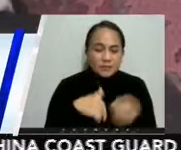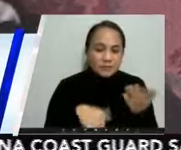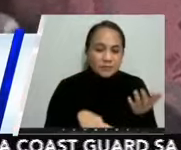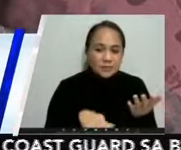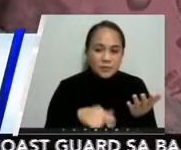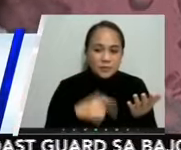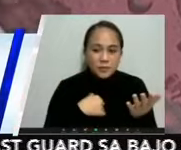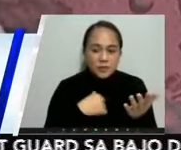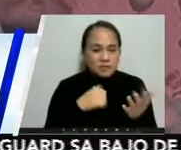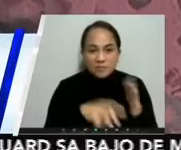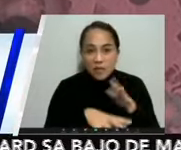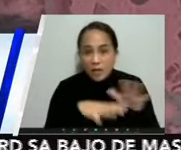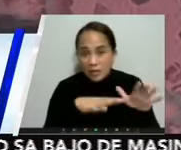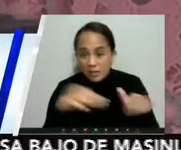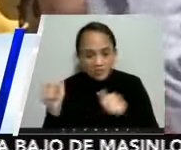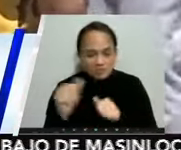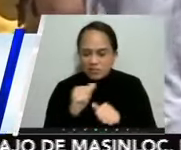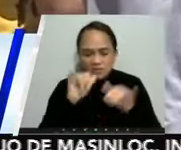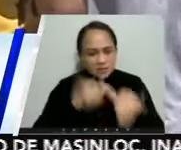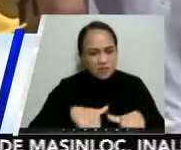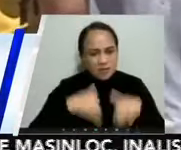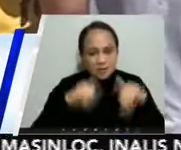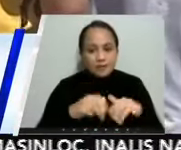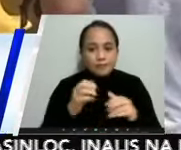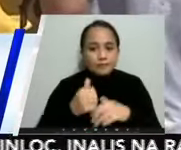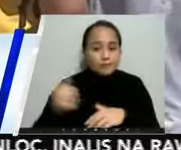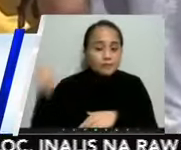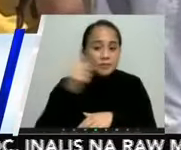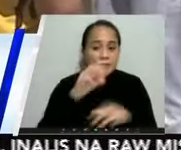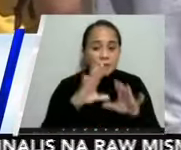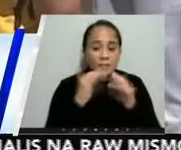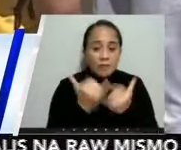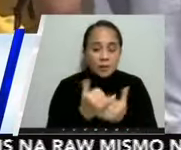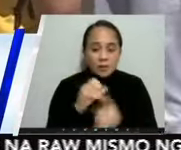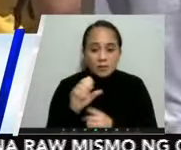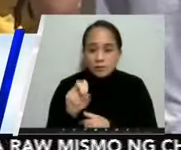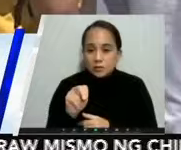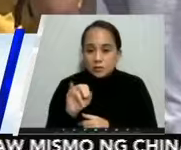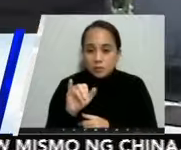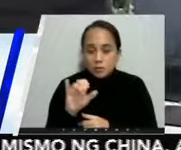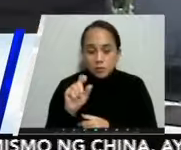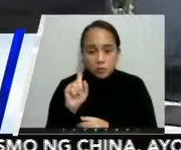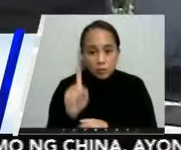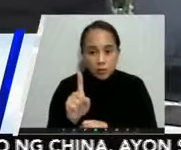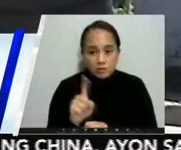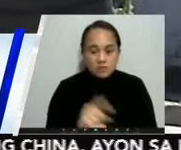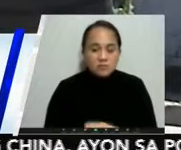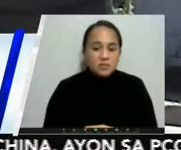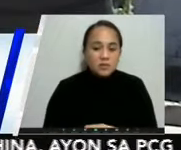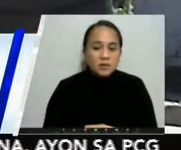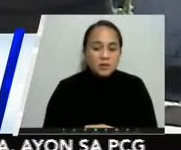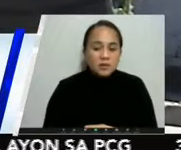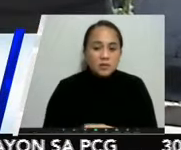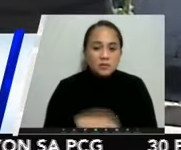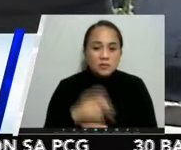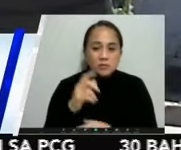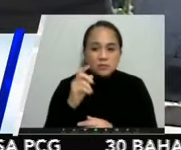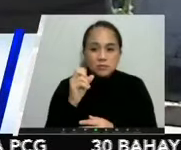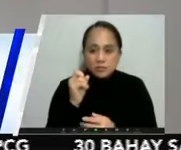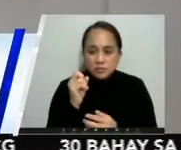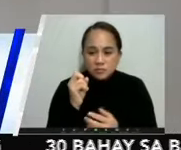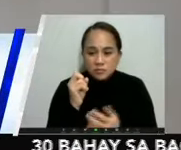ayon sa Chairman ng Barangay Niog Juan 20 pamilya lang ang kayang i-accommodate sa Barangay dahil kulang ang kanilang evacuation